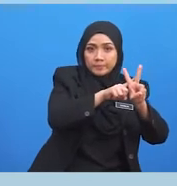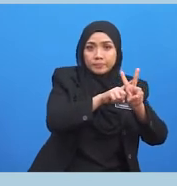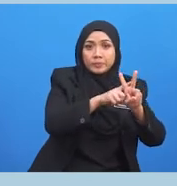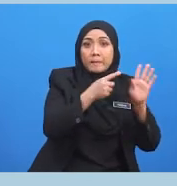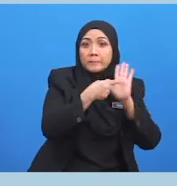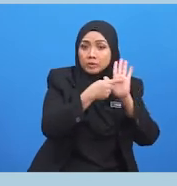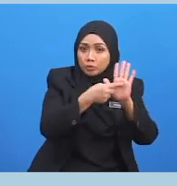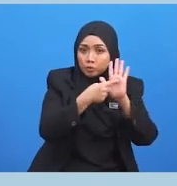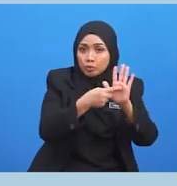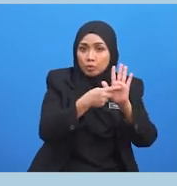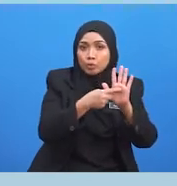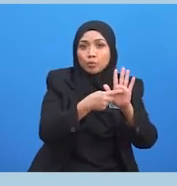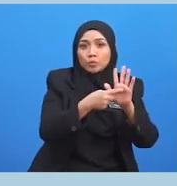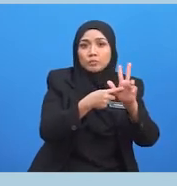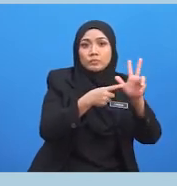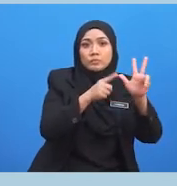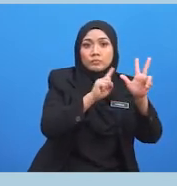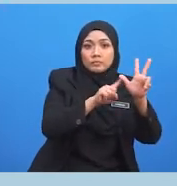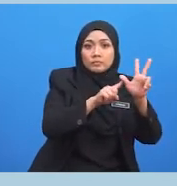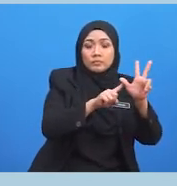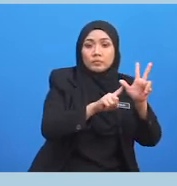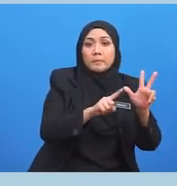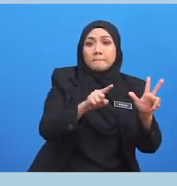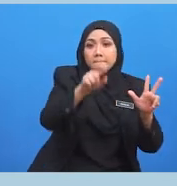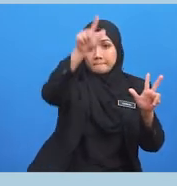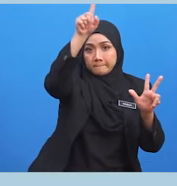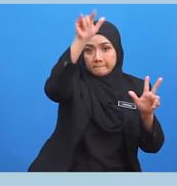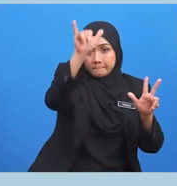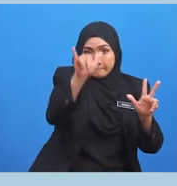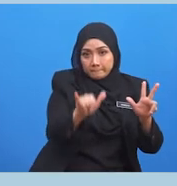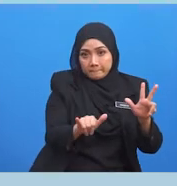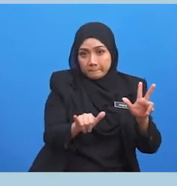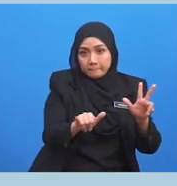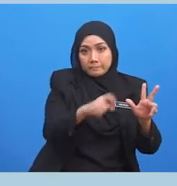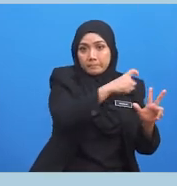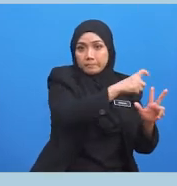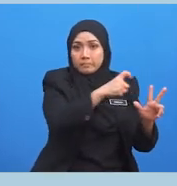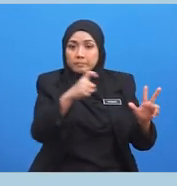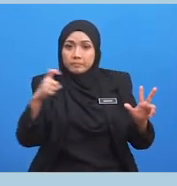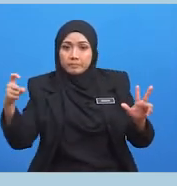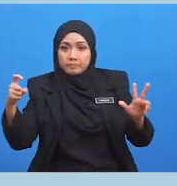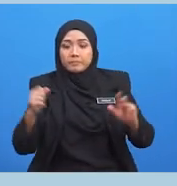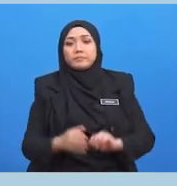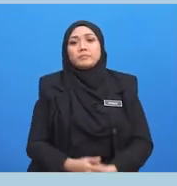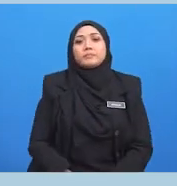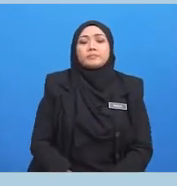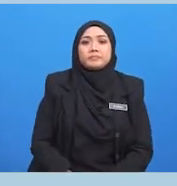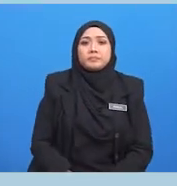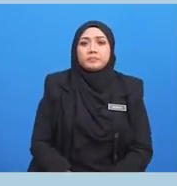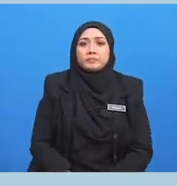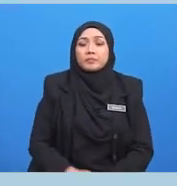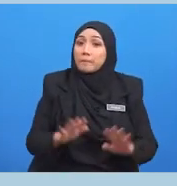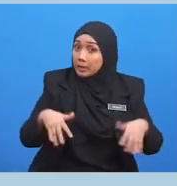kedua, petunjuk; ketiga, paksi Y; keempat, paksi X.